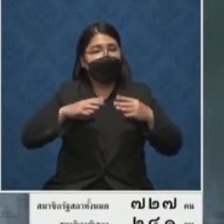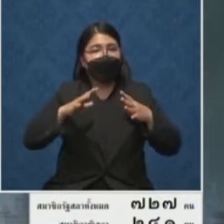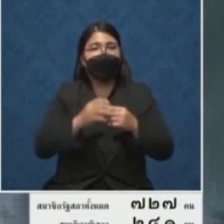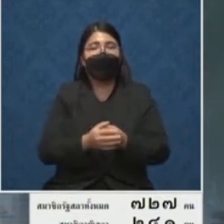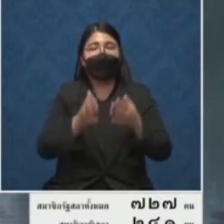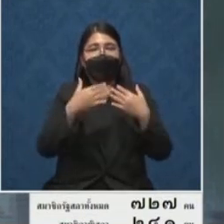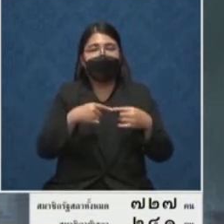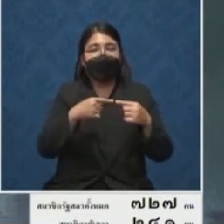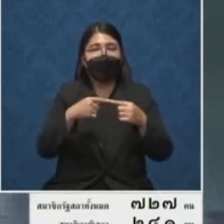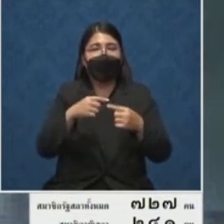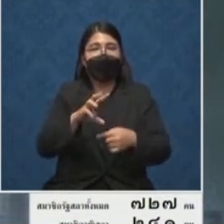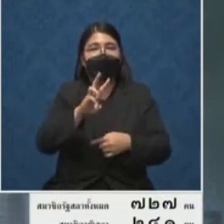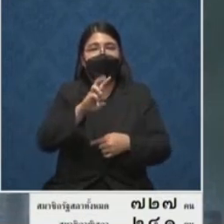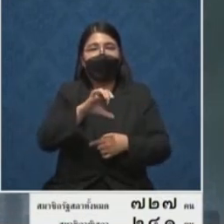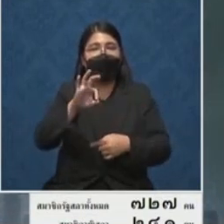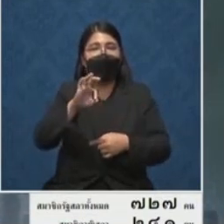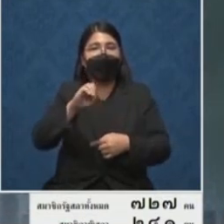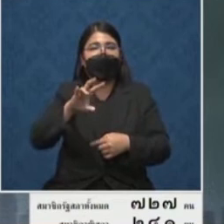การ4ไม่รับหลักการครับ